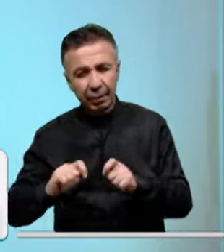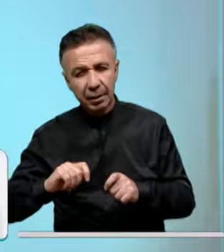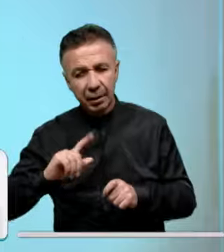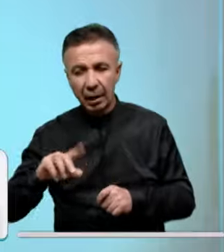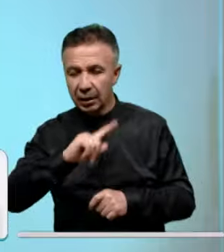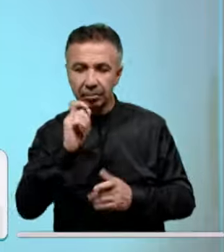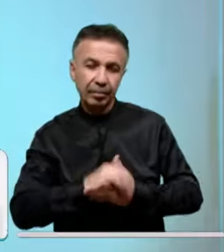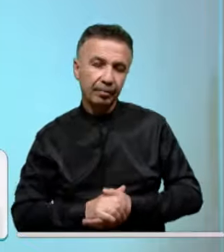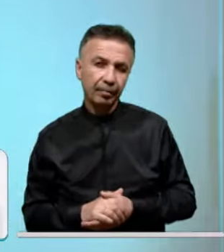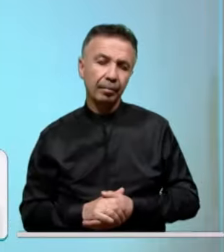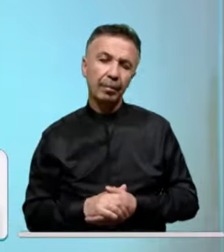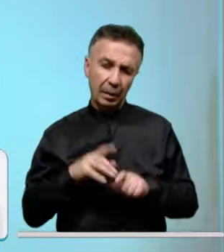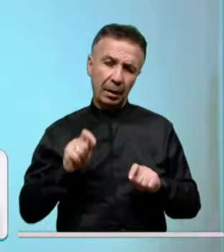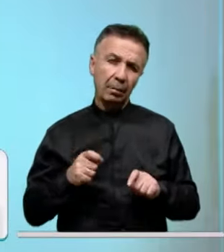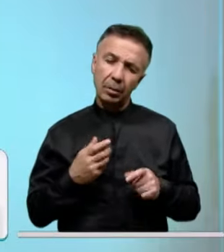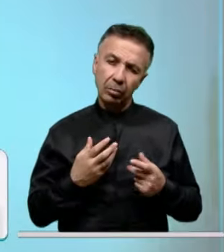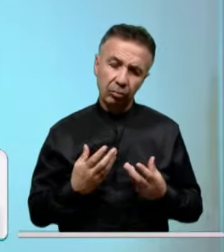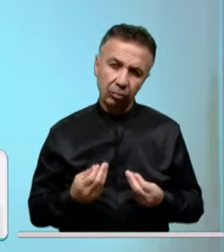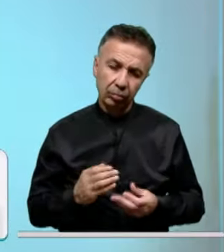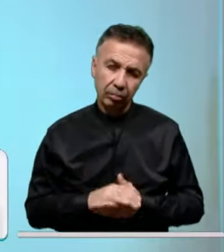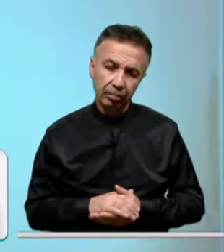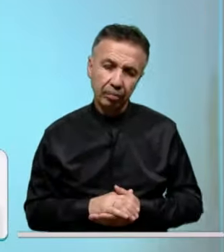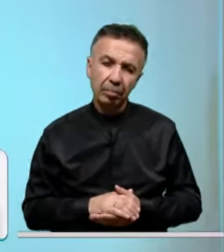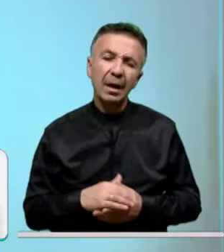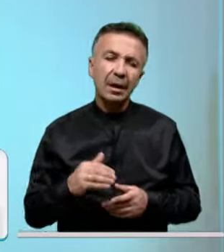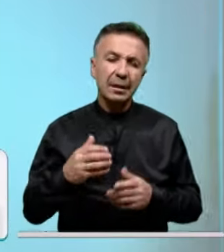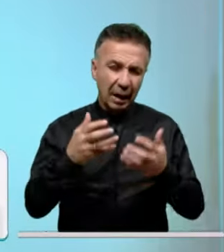mi? Evet, bir hisseye girecektik.